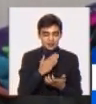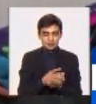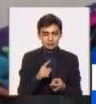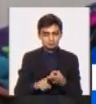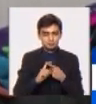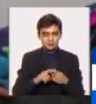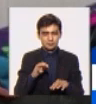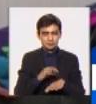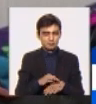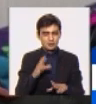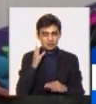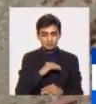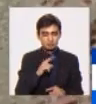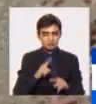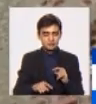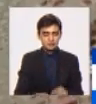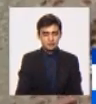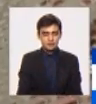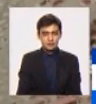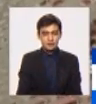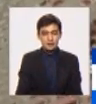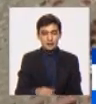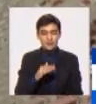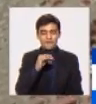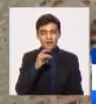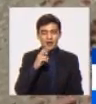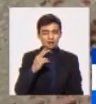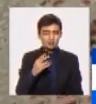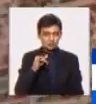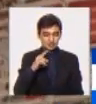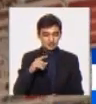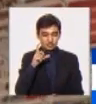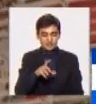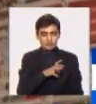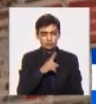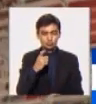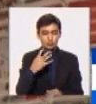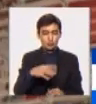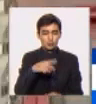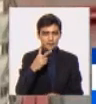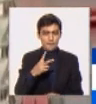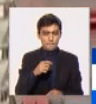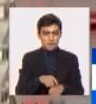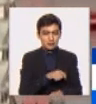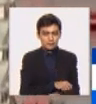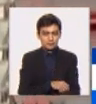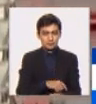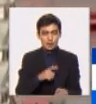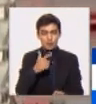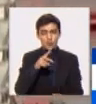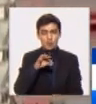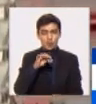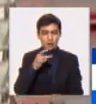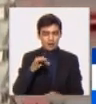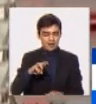вещь, чем само заболевание. Французский альпинист забрался на 142-метровый небоскреб «Глориас», ранее известный